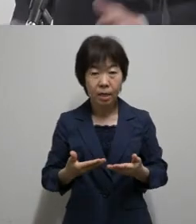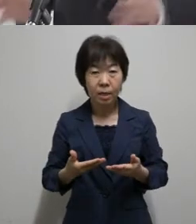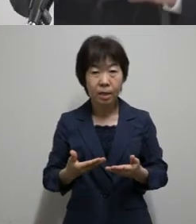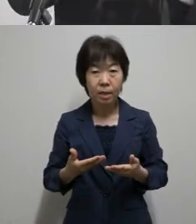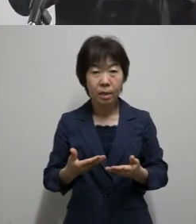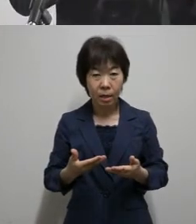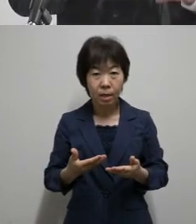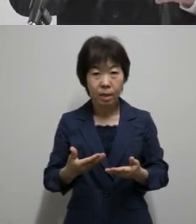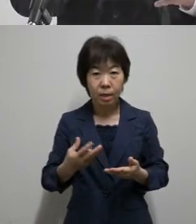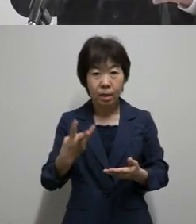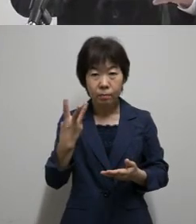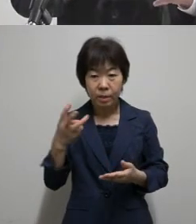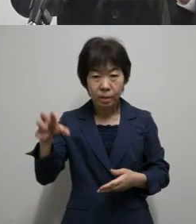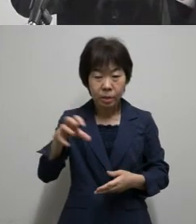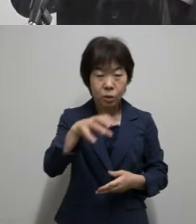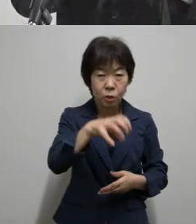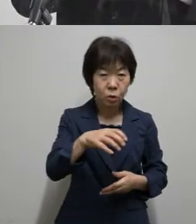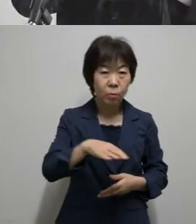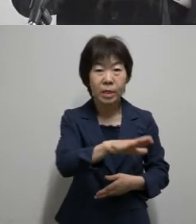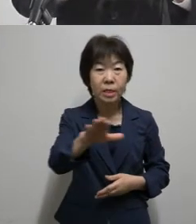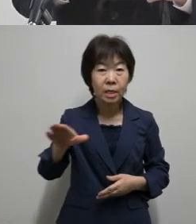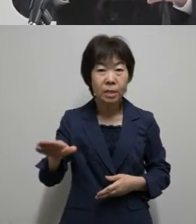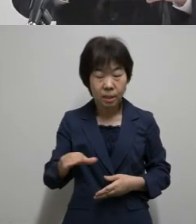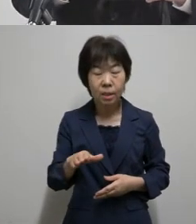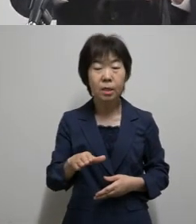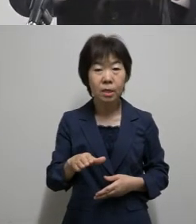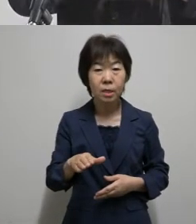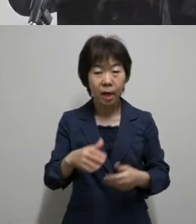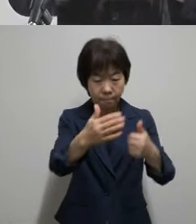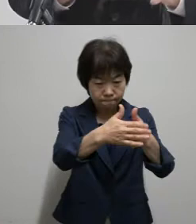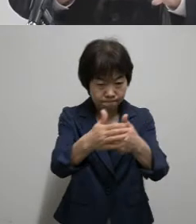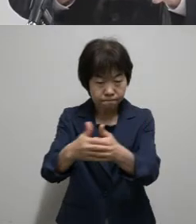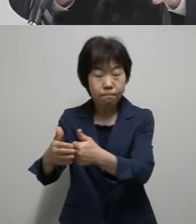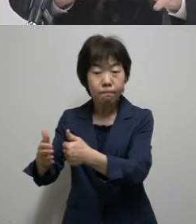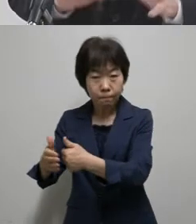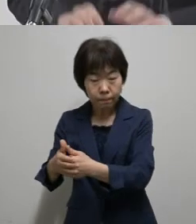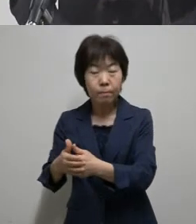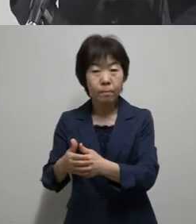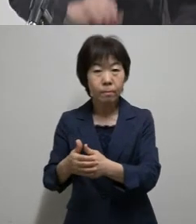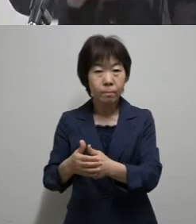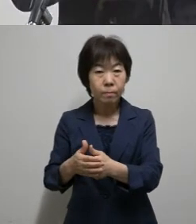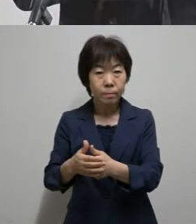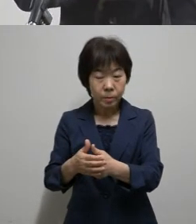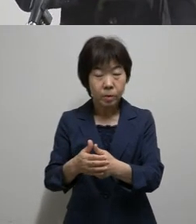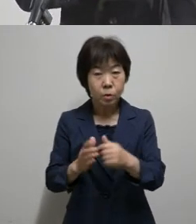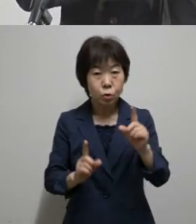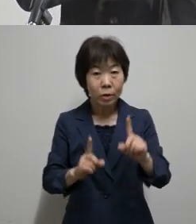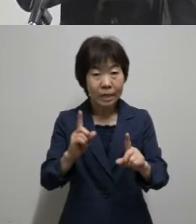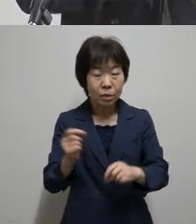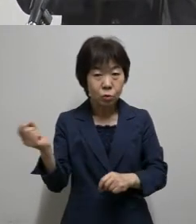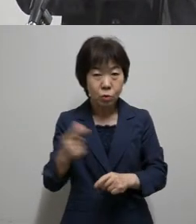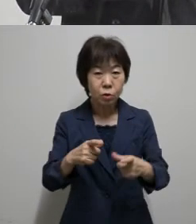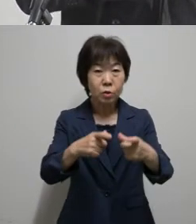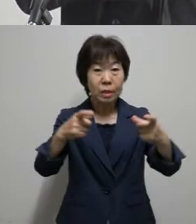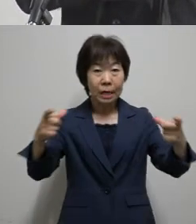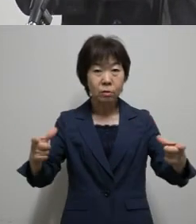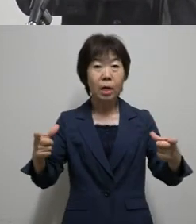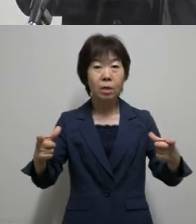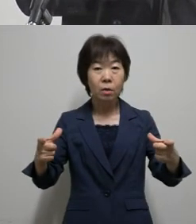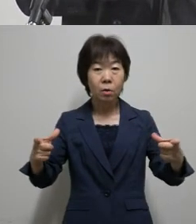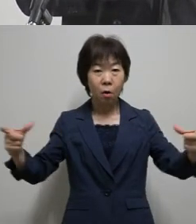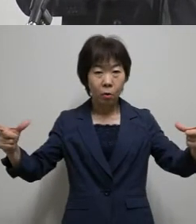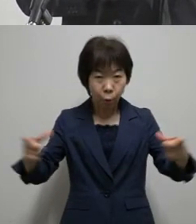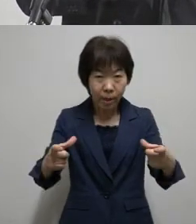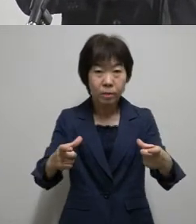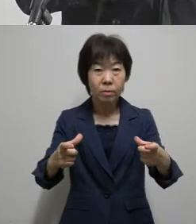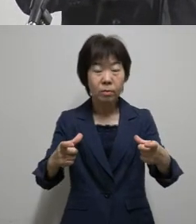皆さんに全面的にご協力をいただいてとにかくこの急拡大を一旦止めていく歯止